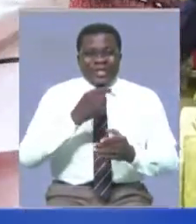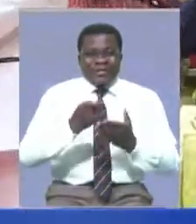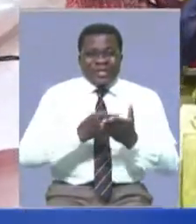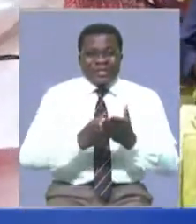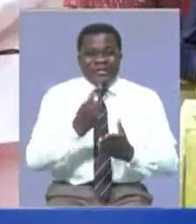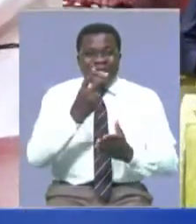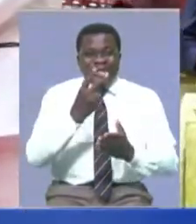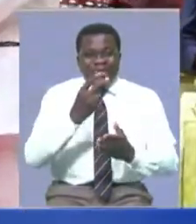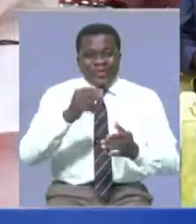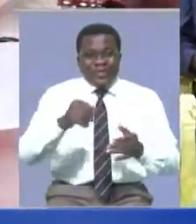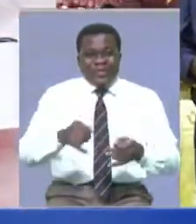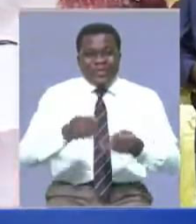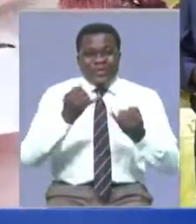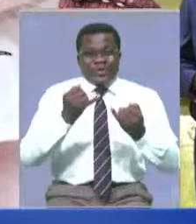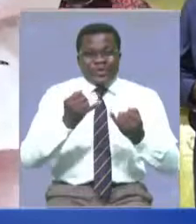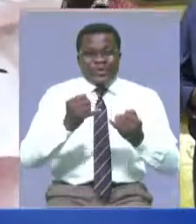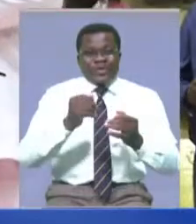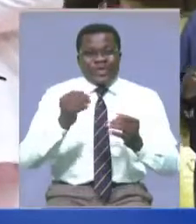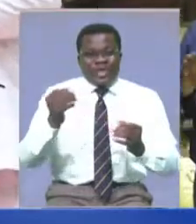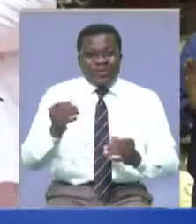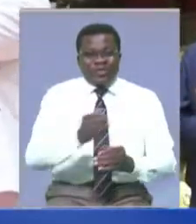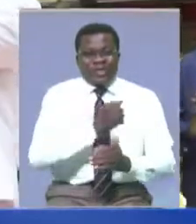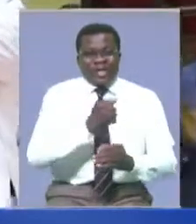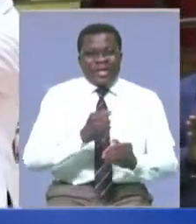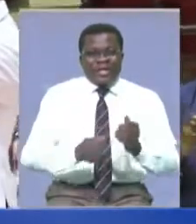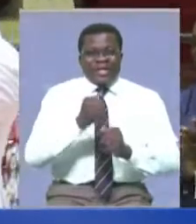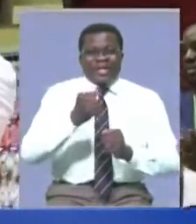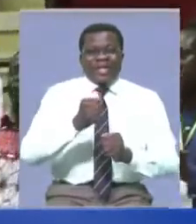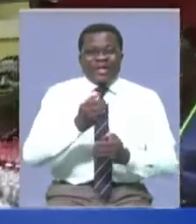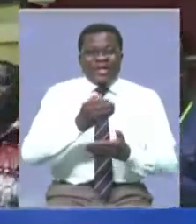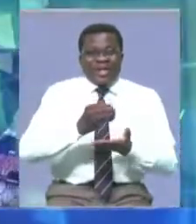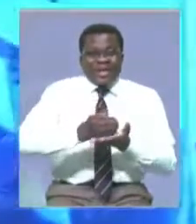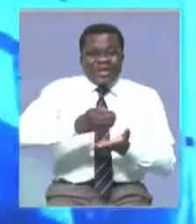compétition et d'en avoir remporté la plus convoitée.